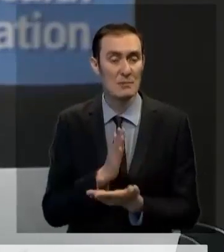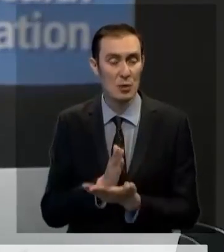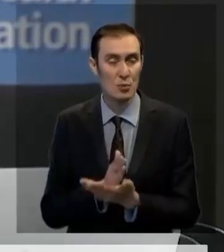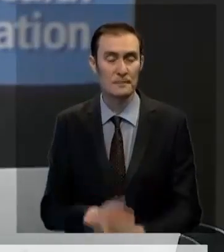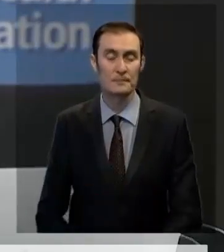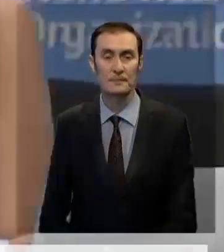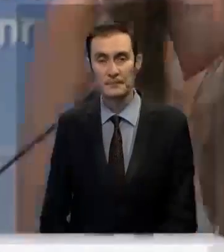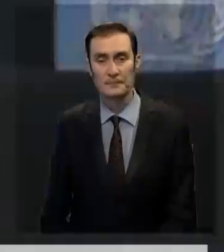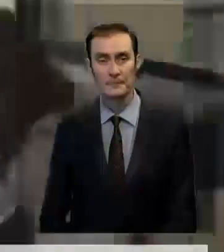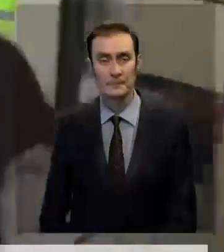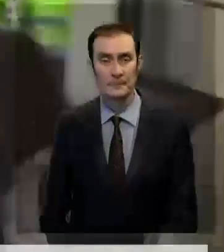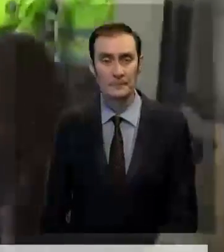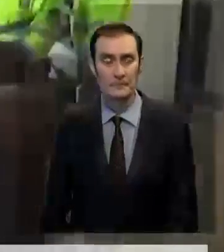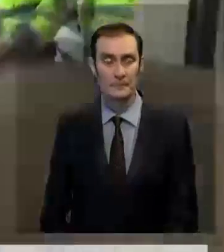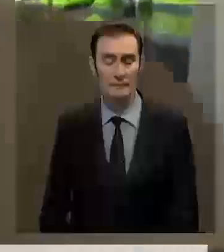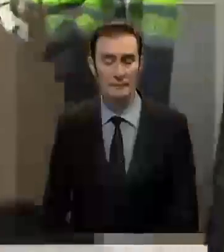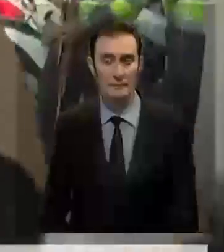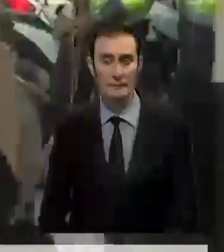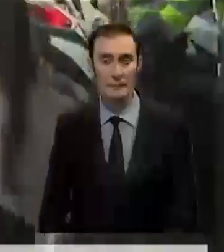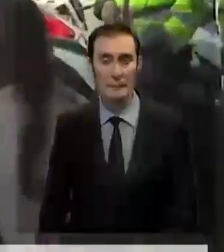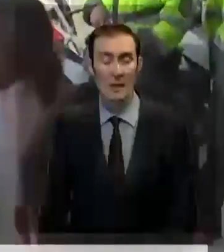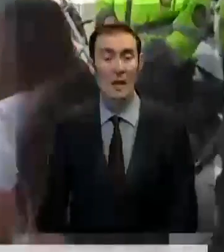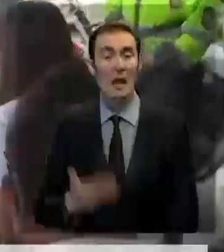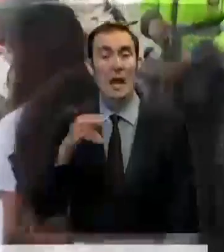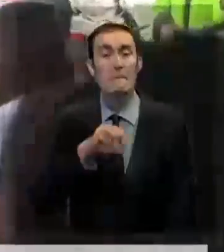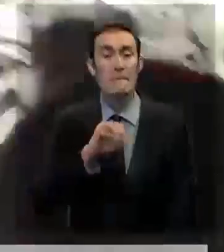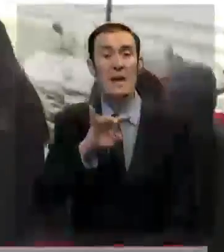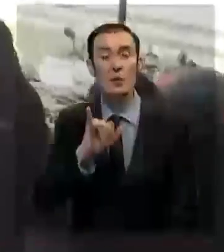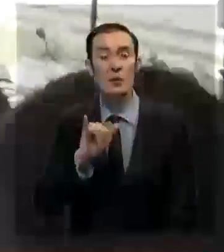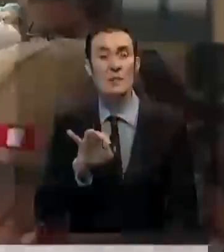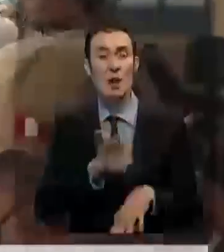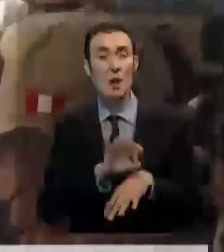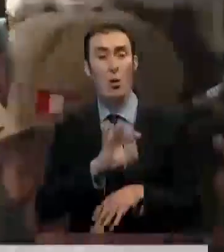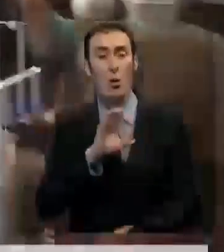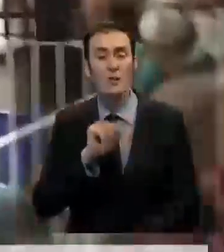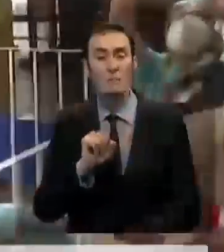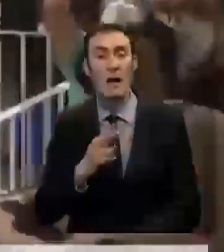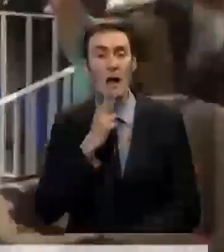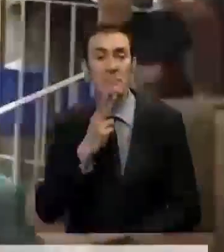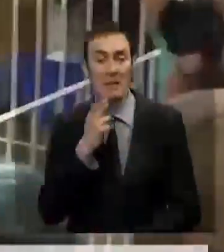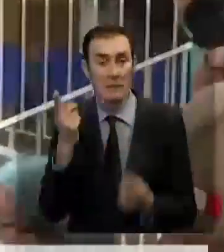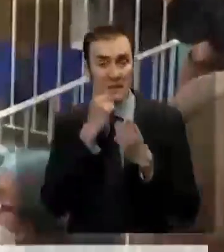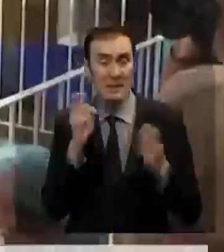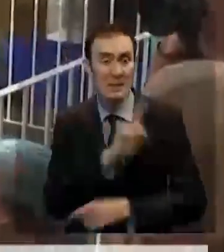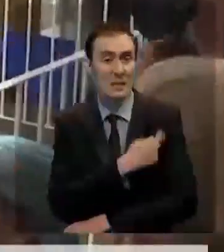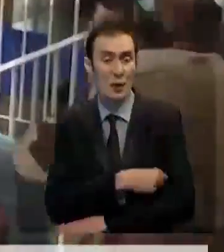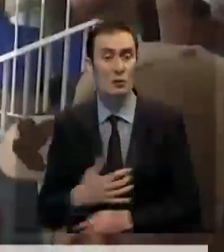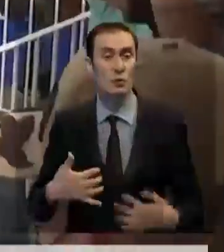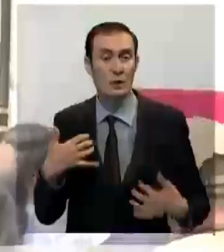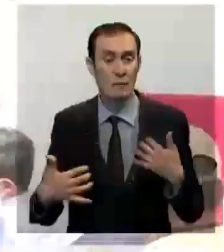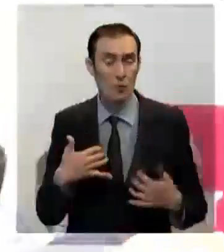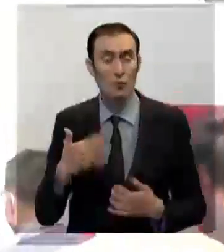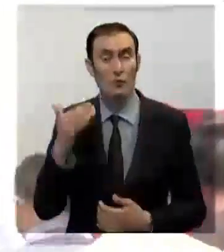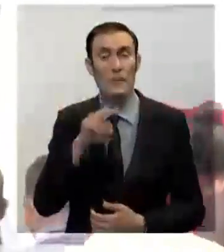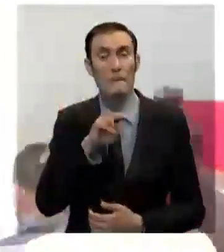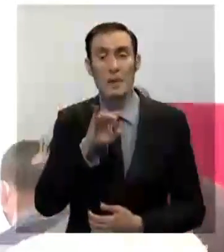клиническую помощь. Тем временем в Перу из-за оспы обезьян объявили санитарную тревогу. И это несмотря на то, что в